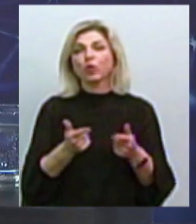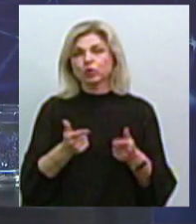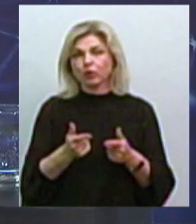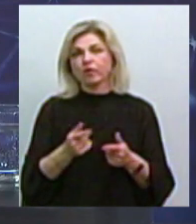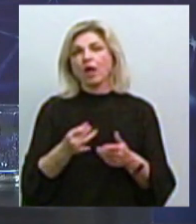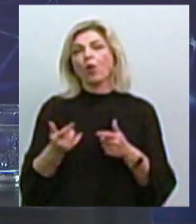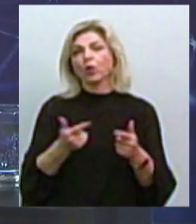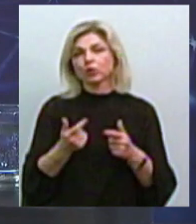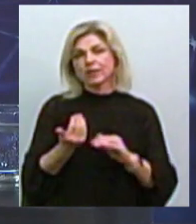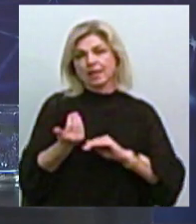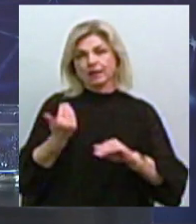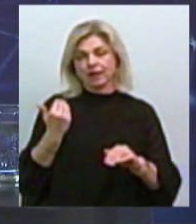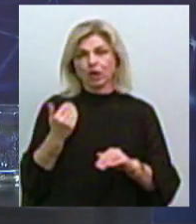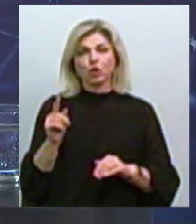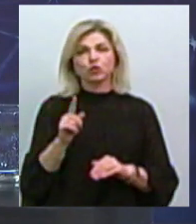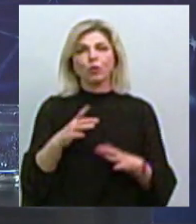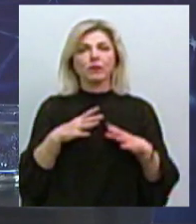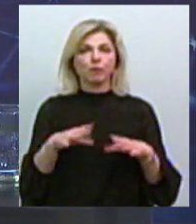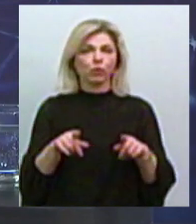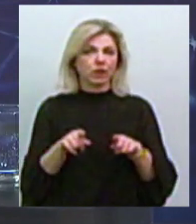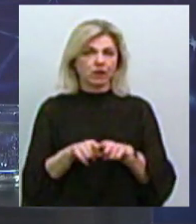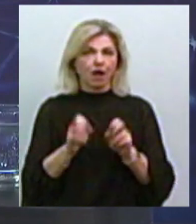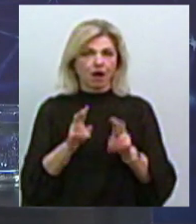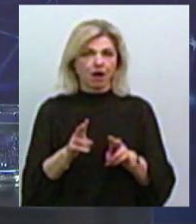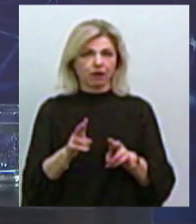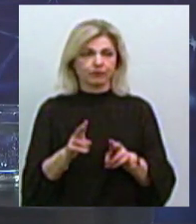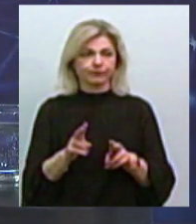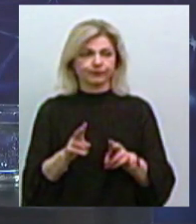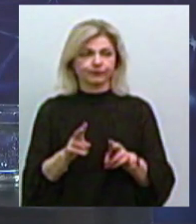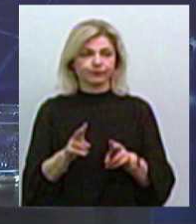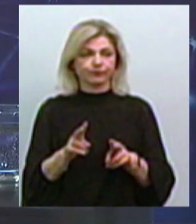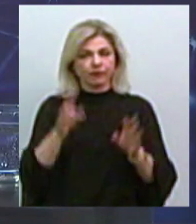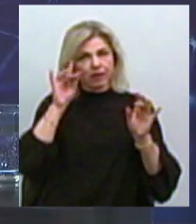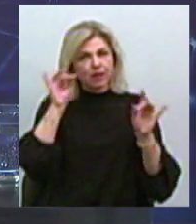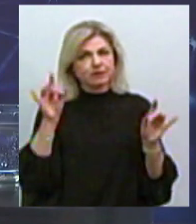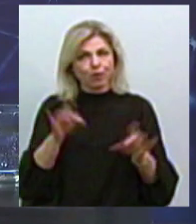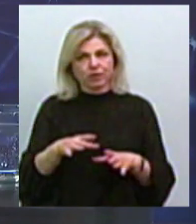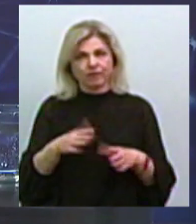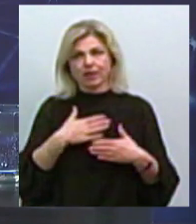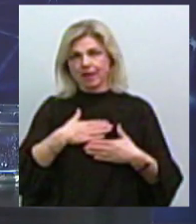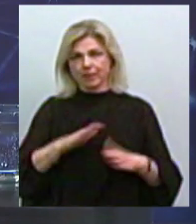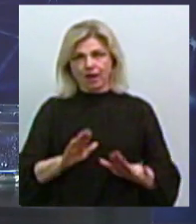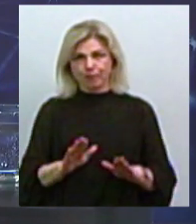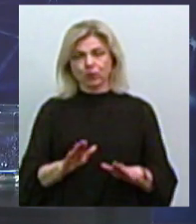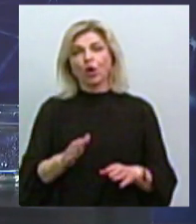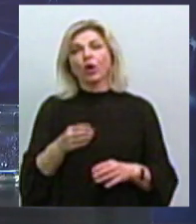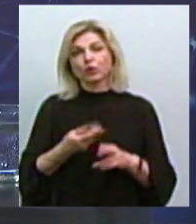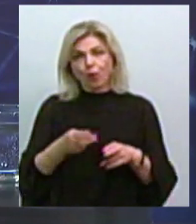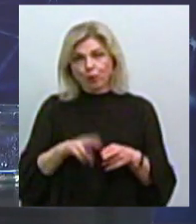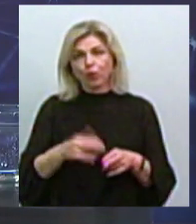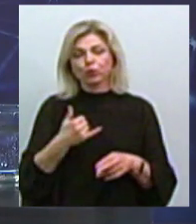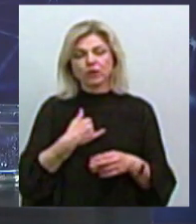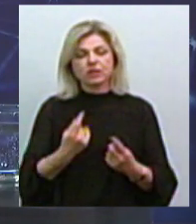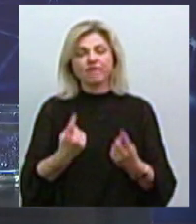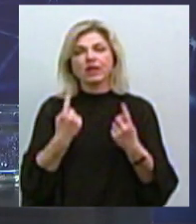готуємося заздалегідь, щоб не було такі, як ви кажете, такої несподіванки неприємної. Тому у нас йде